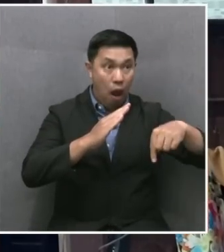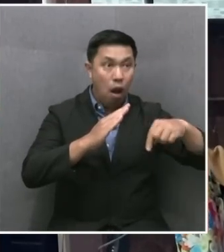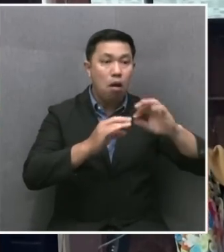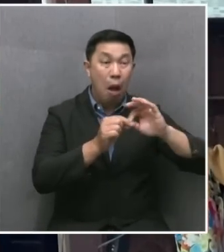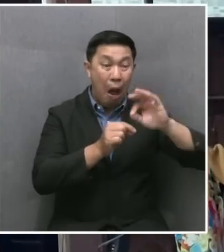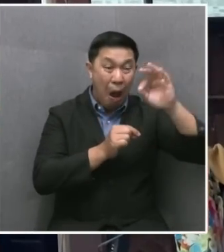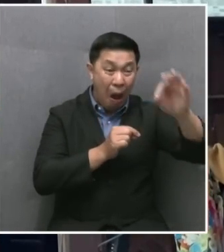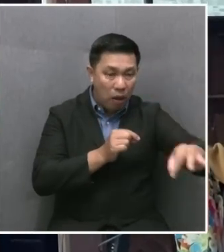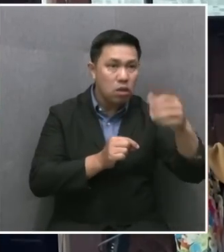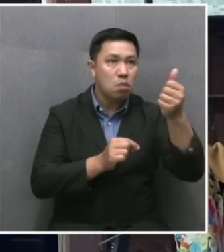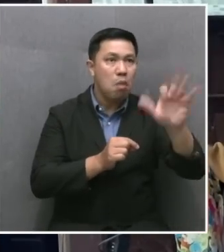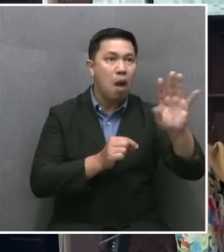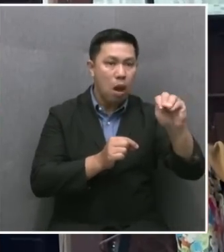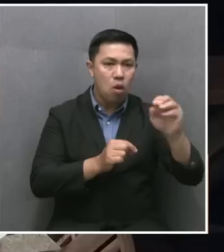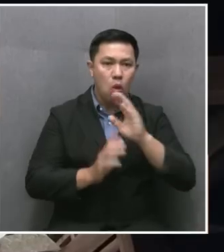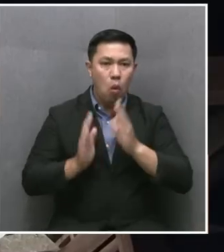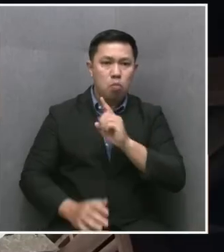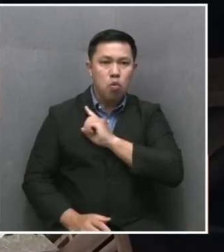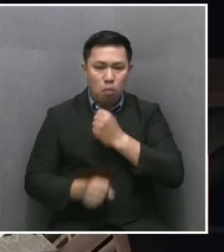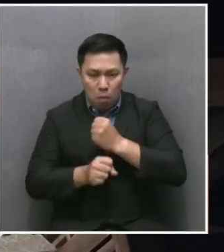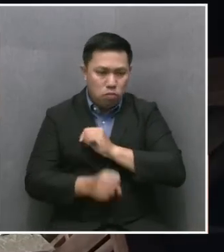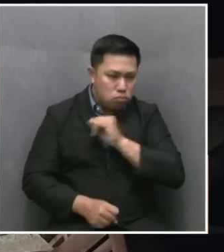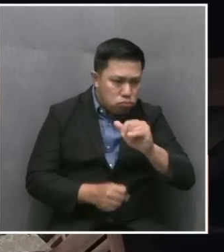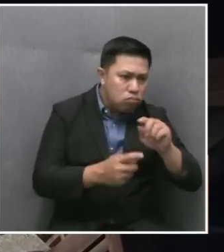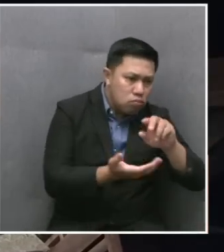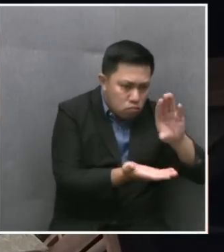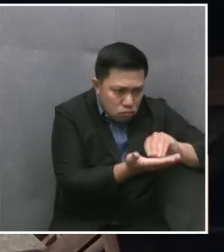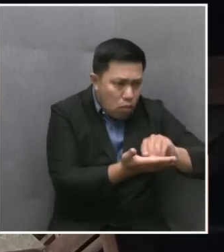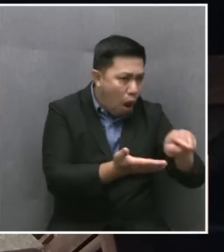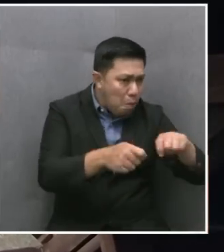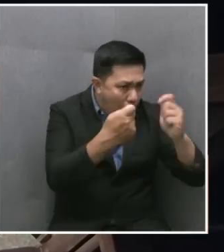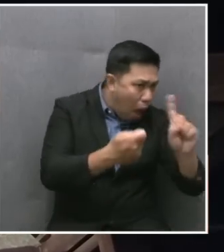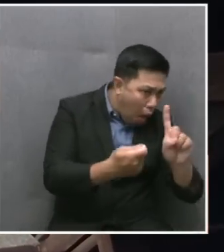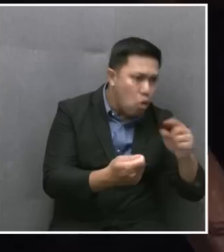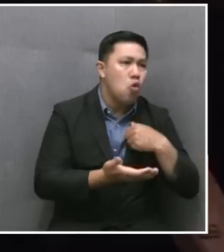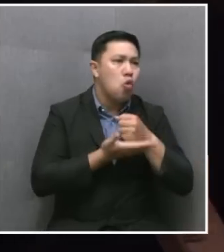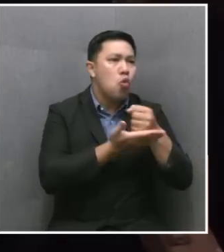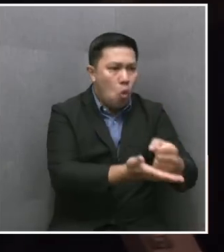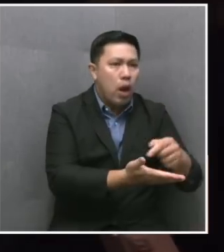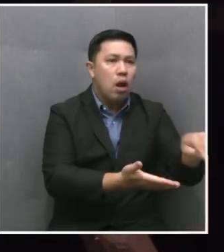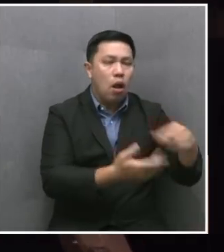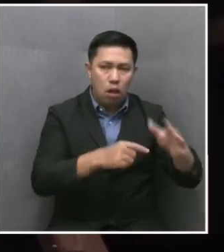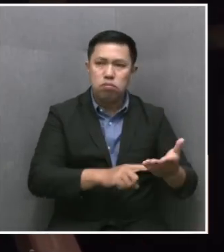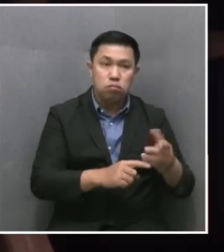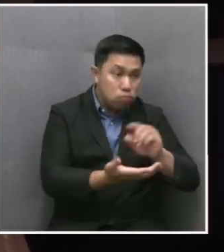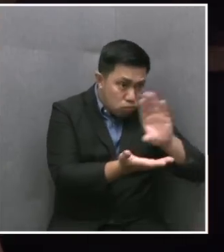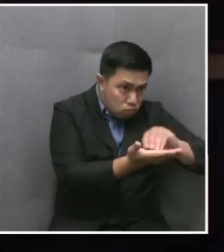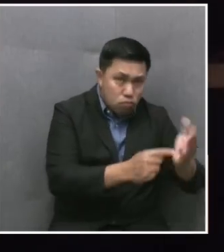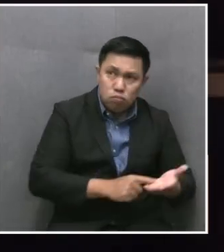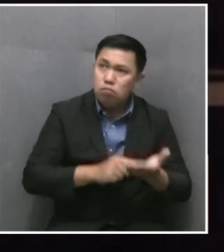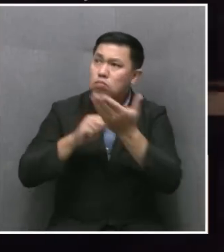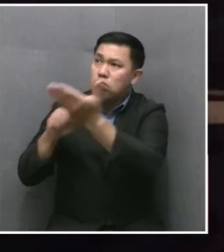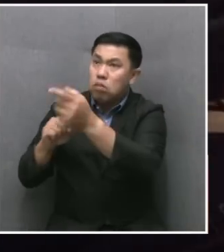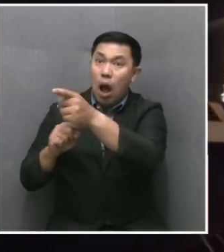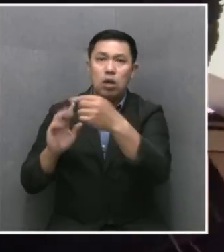เมตอ่ะค่ะเจ้าหน้าที่ต้องเร่งสำรวจความเสียหายให้การช่วยเหลือผู้ประสบภัยในเบื้องต้นก่อนที่จะเสนอทางจังหวัดอนุมัติงบ